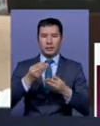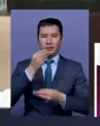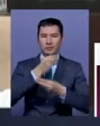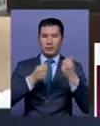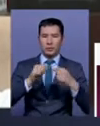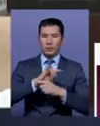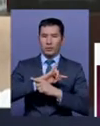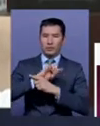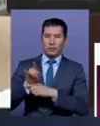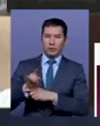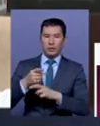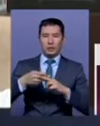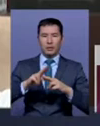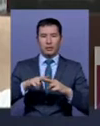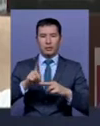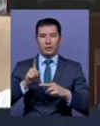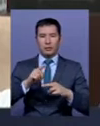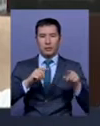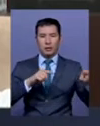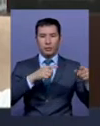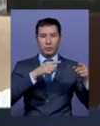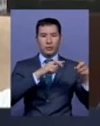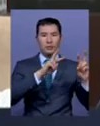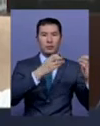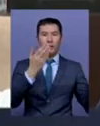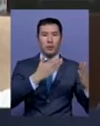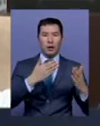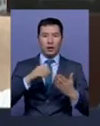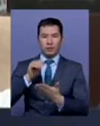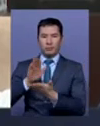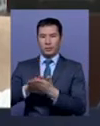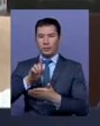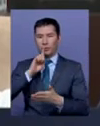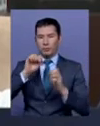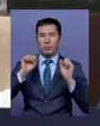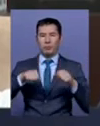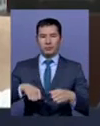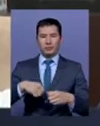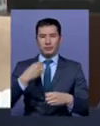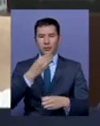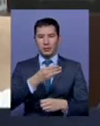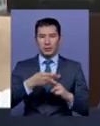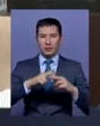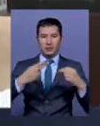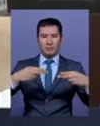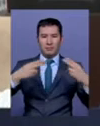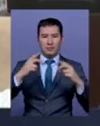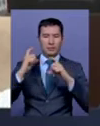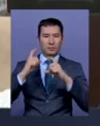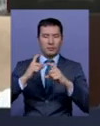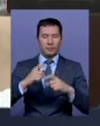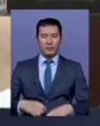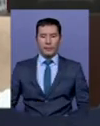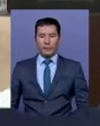товар, выдача подложных сертификатов, выдача сертификатов без осуществления обязательного